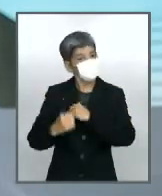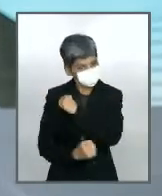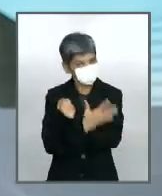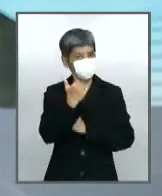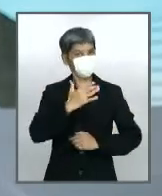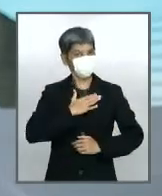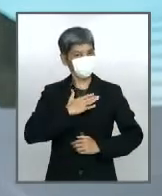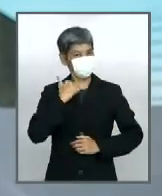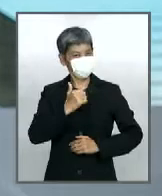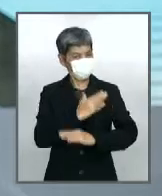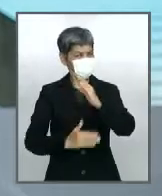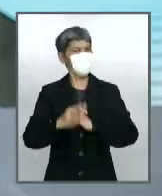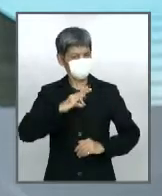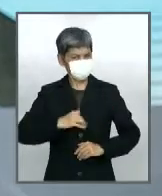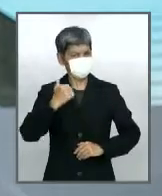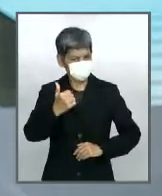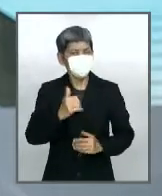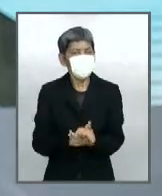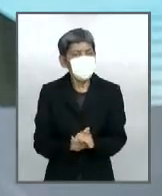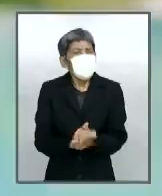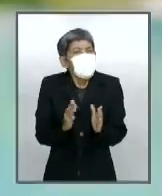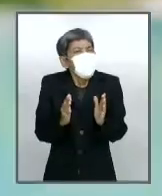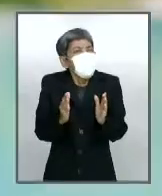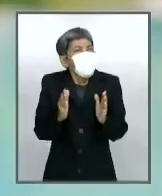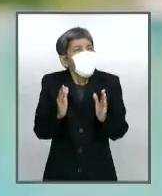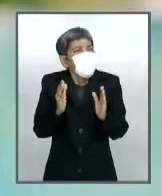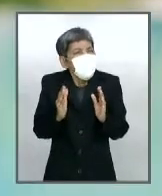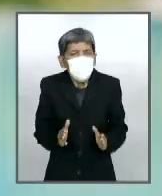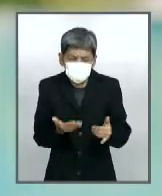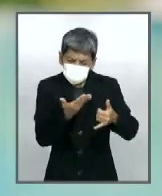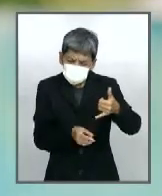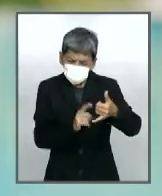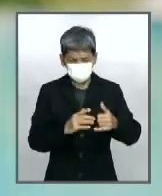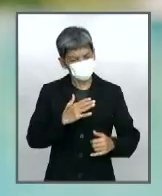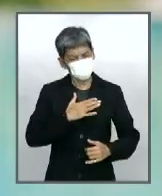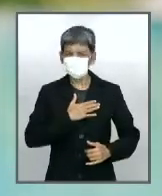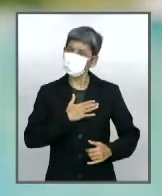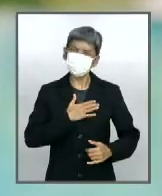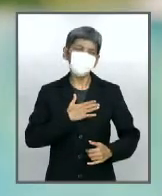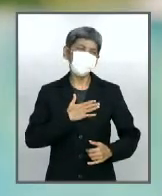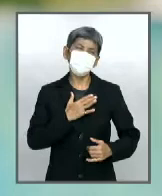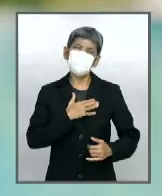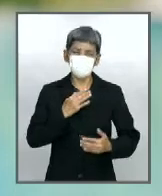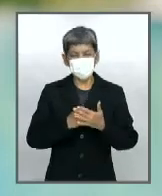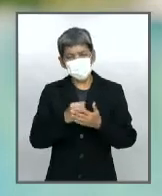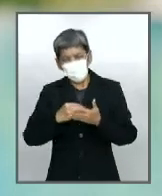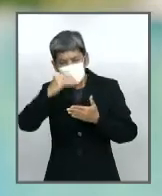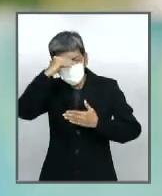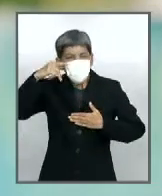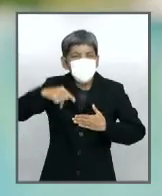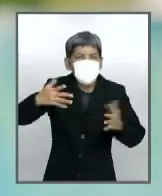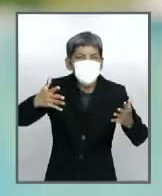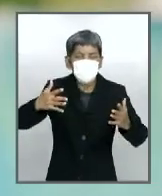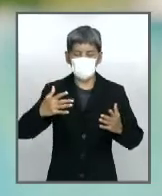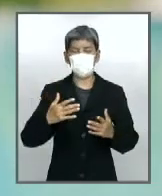าเป็นโอกาสที่ดีมากๆสำหรับคนพิการแล้วก็คนที่บางครั้งเขามองว่าตัวเขาห่างกับการที่จะได้เรียนพิเศษแ